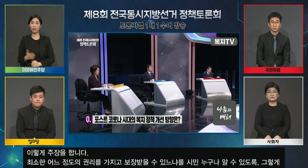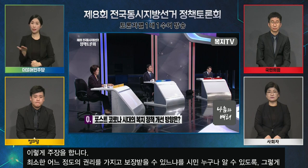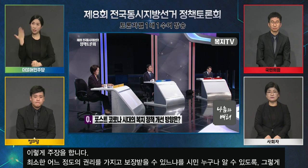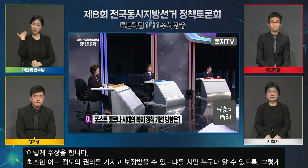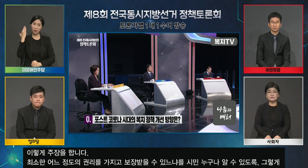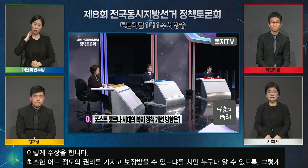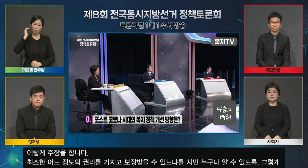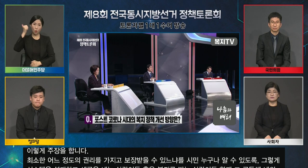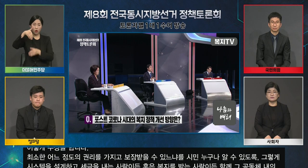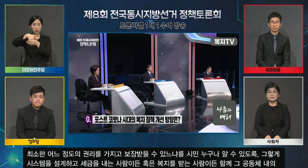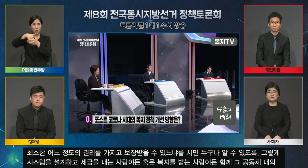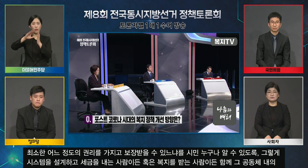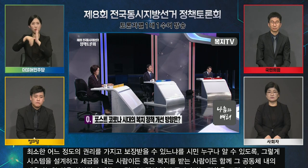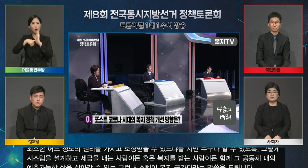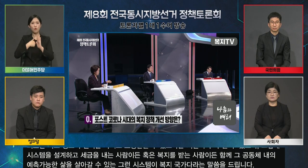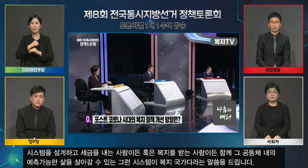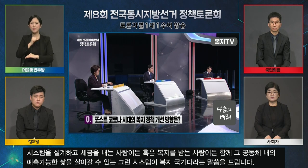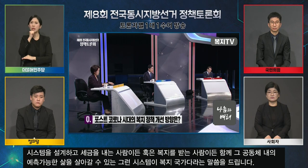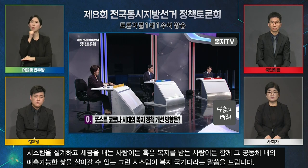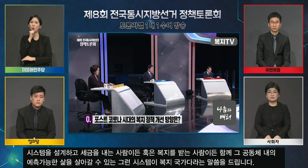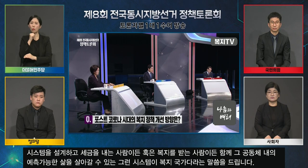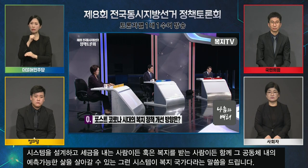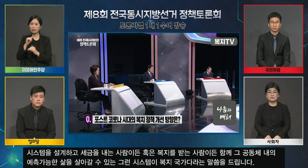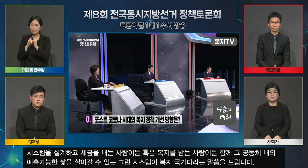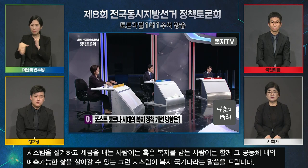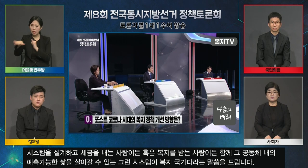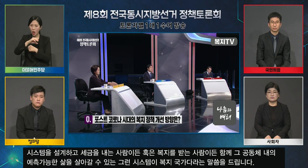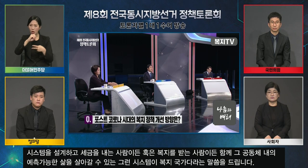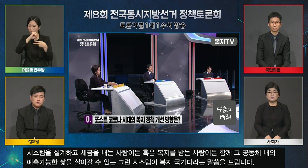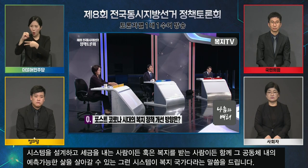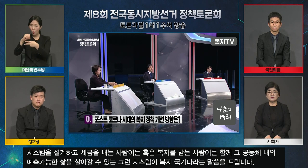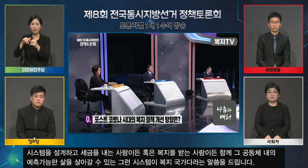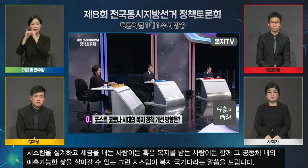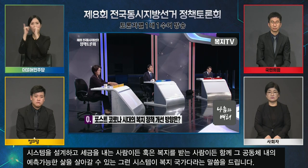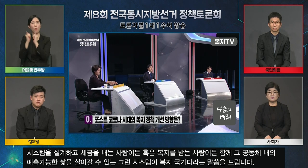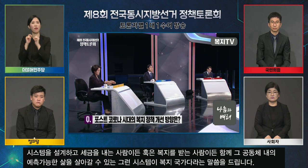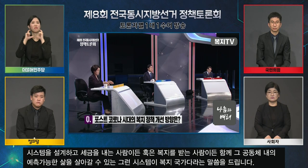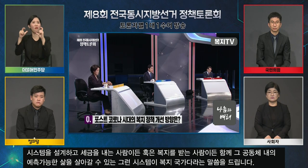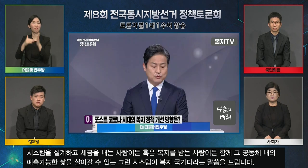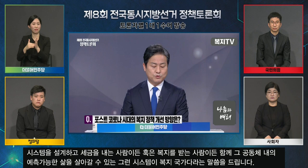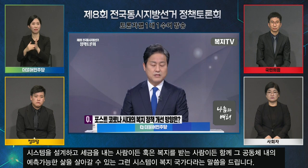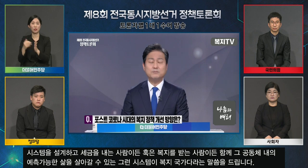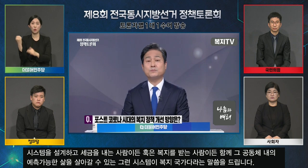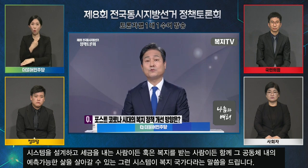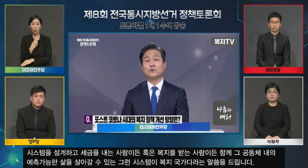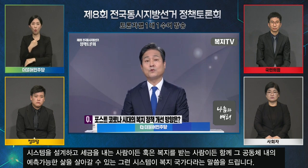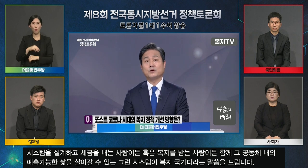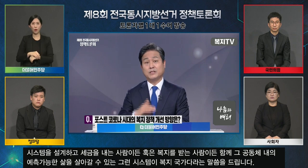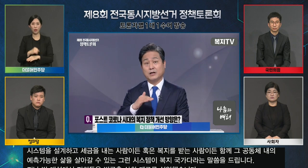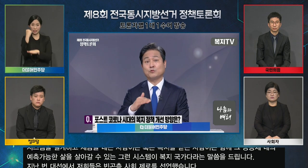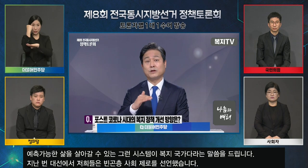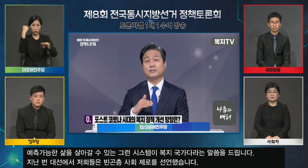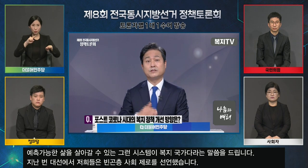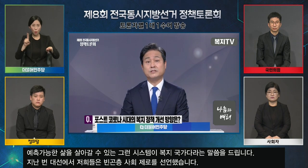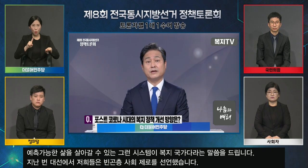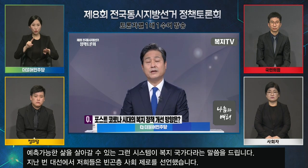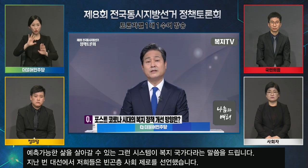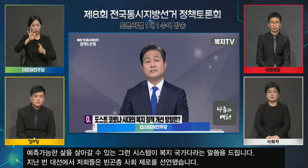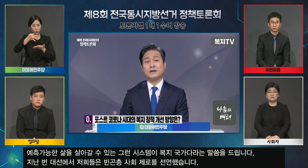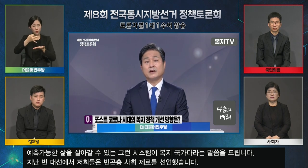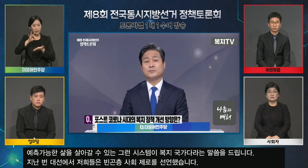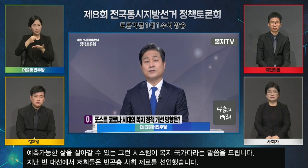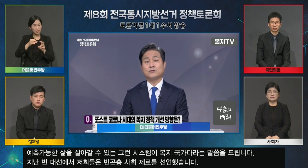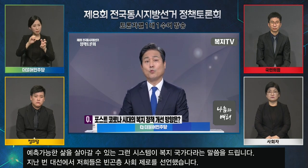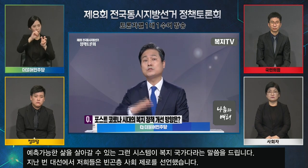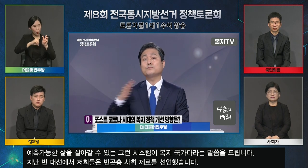빈곤층 제로 사회를 선언했습니다. 그리고 절대 빈곤선인 중위소득의 30% 이하로 되어 있는 현재